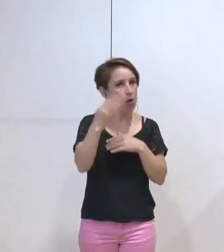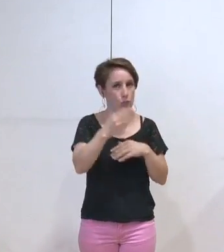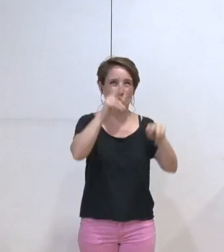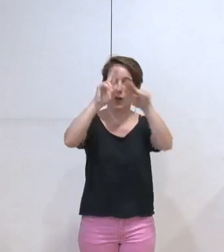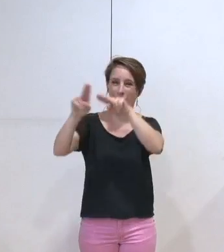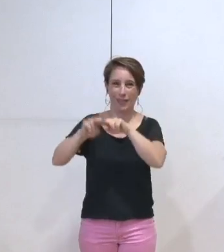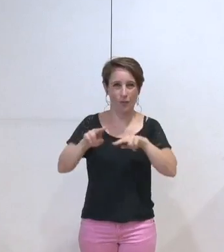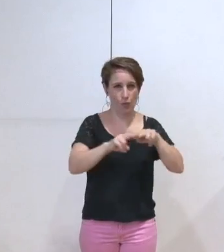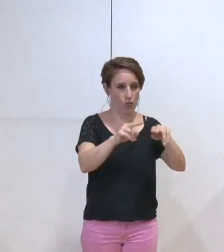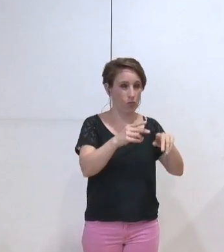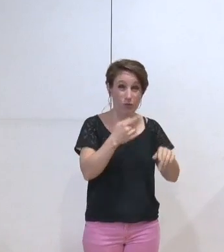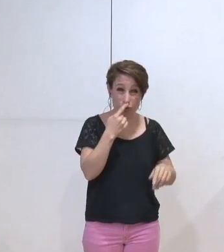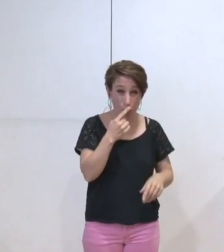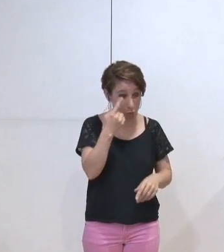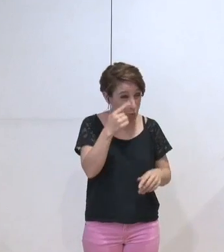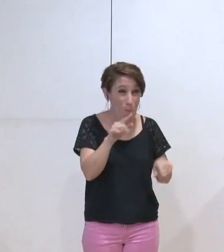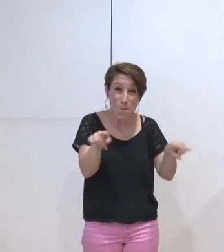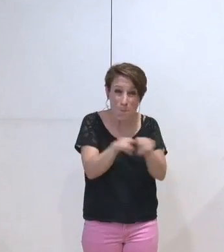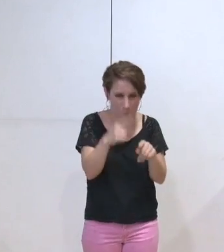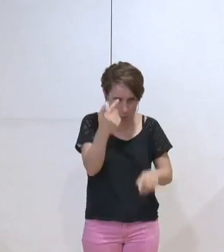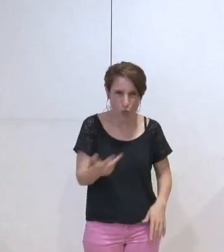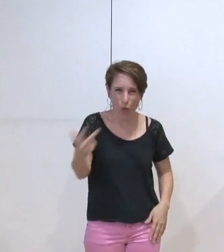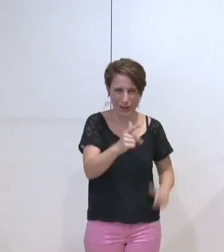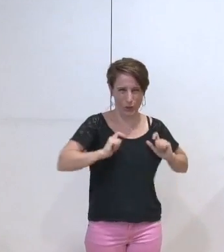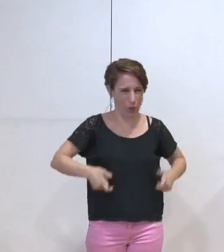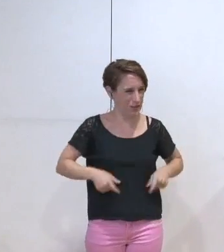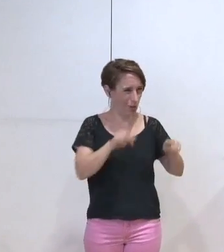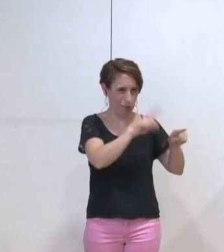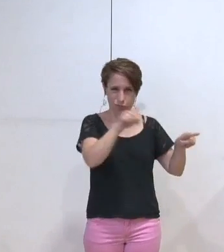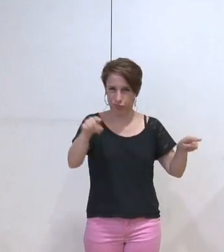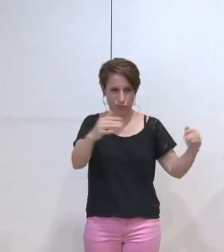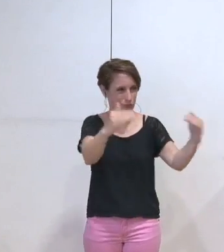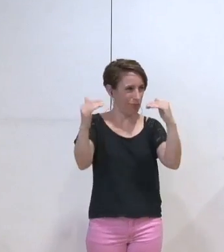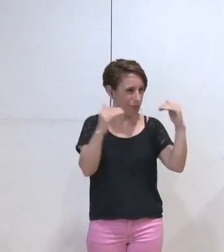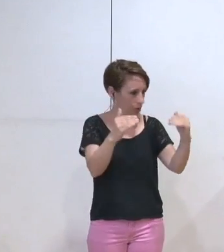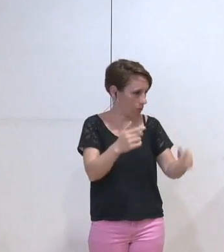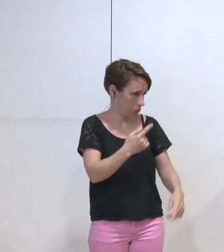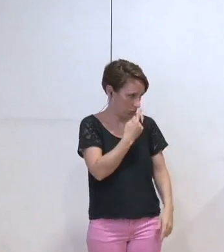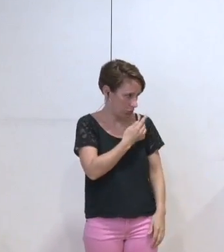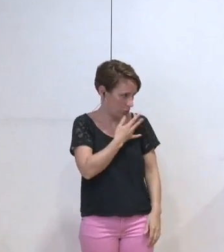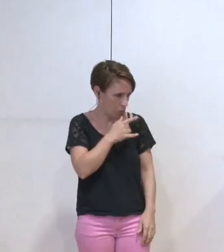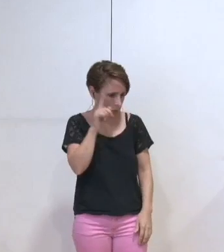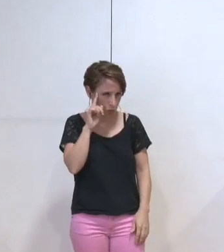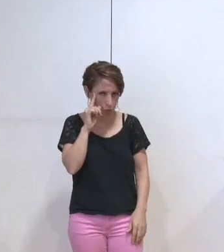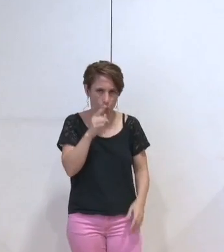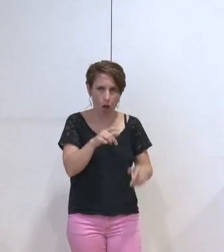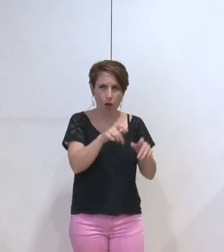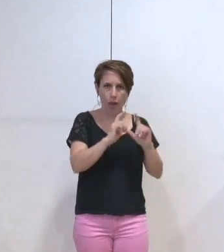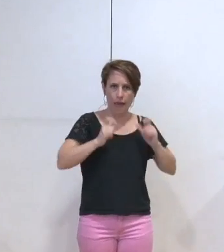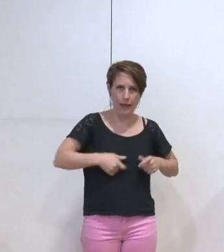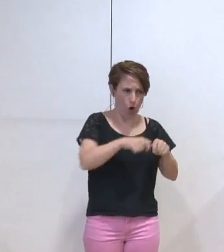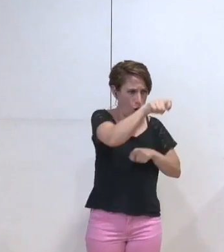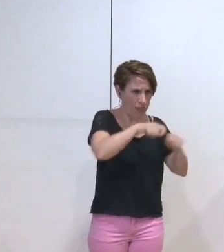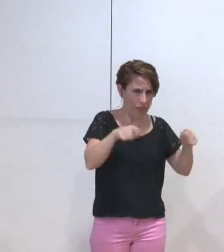soit le même pour les trois écoles la capacité de ces écoles allant du simple au double on peut logiquement